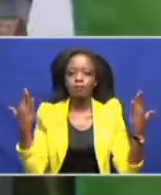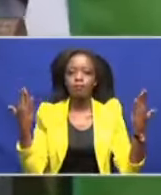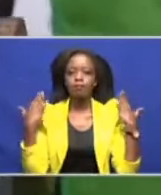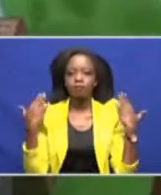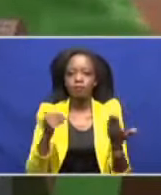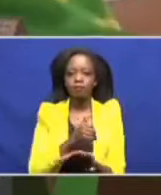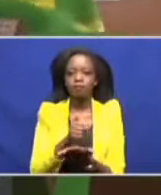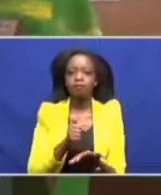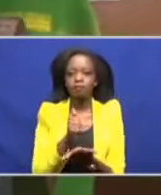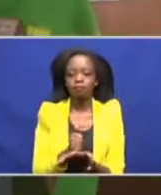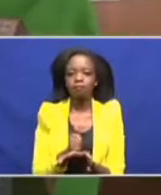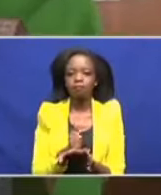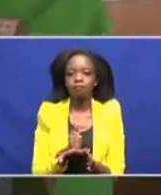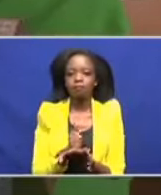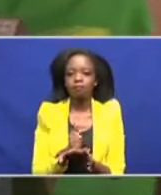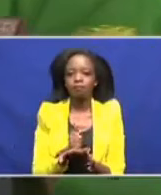milele.